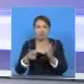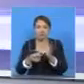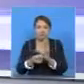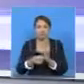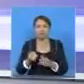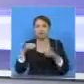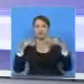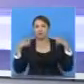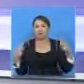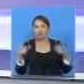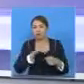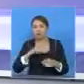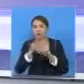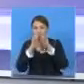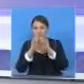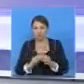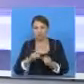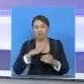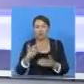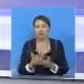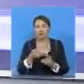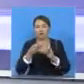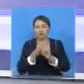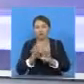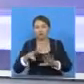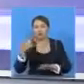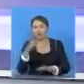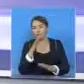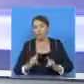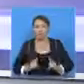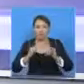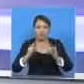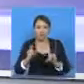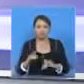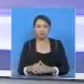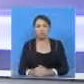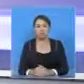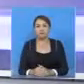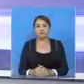жабдықтарын генералдың өзі сыйға берді. Бұл тәуелсіздіктің 30 жылдығына арналған тарту.